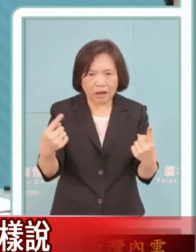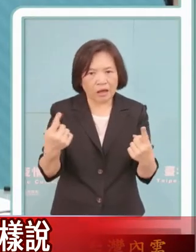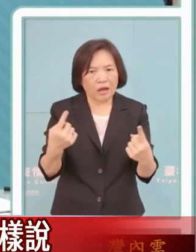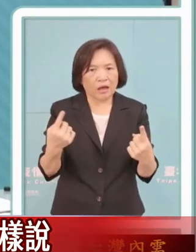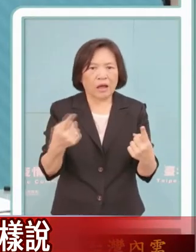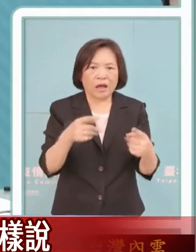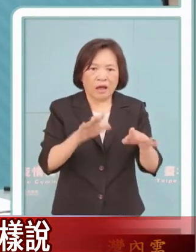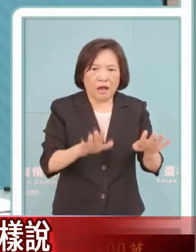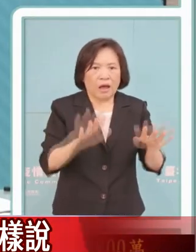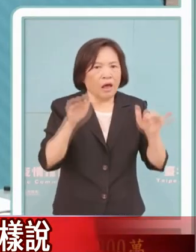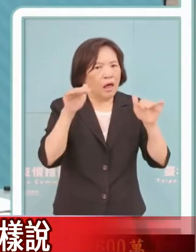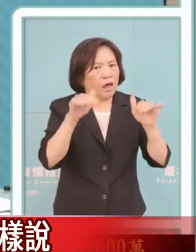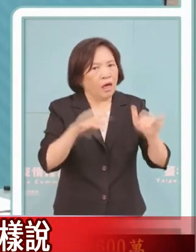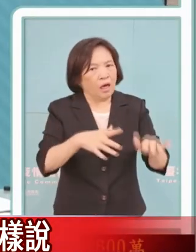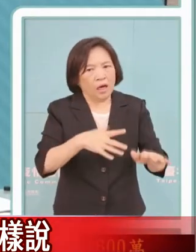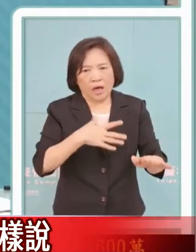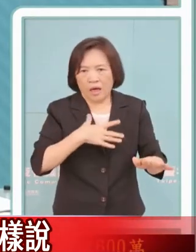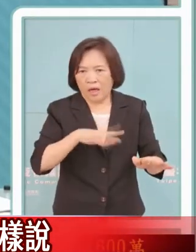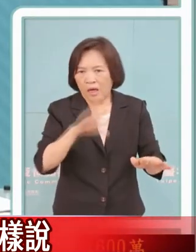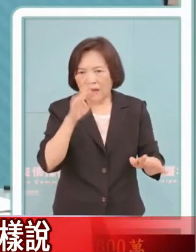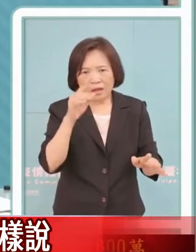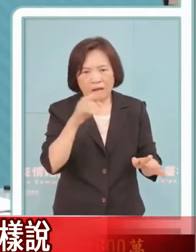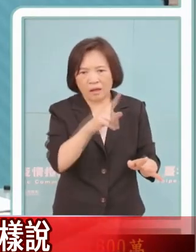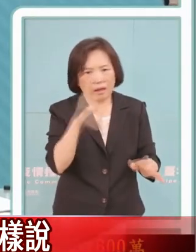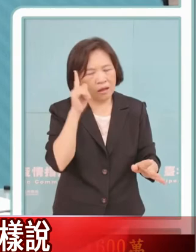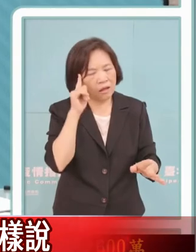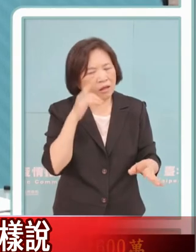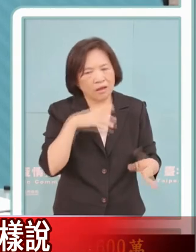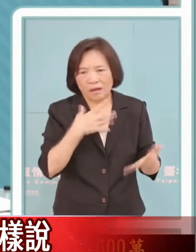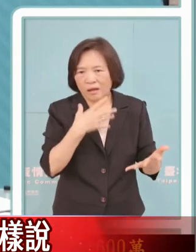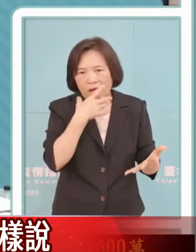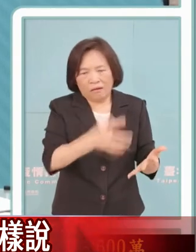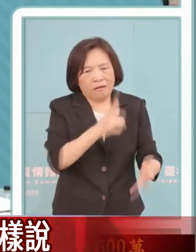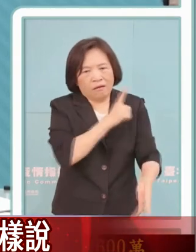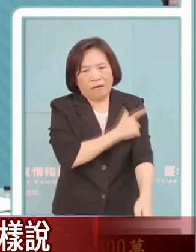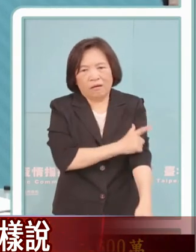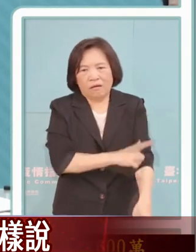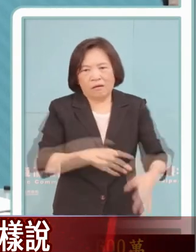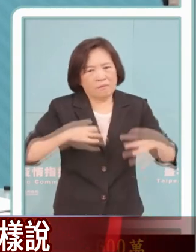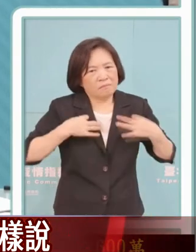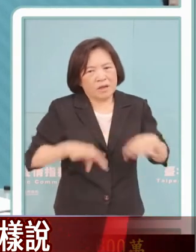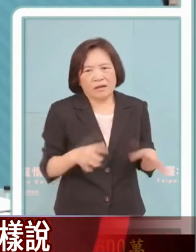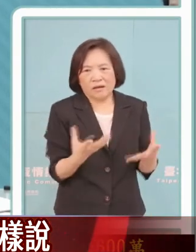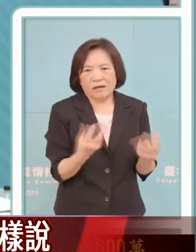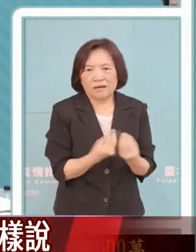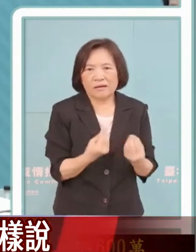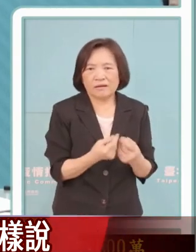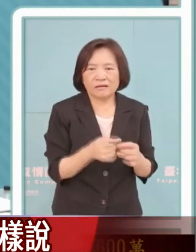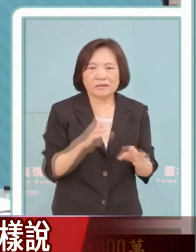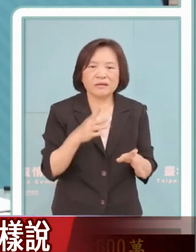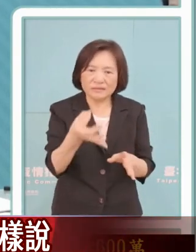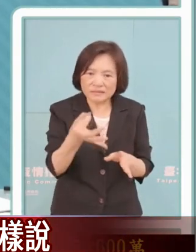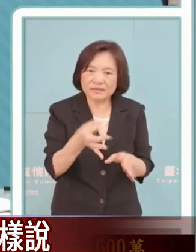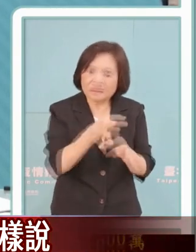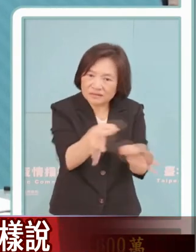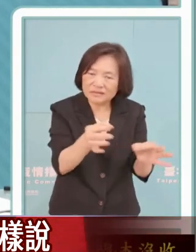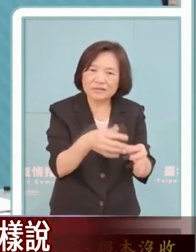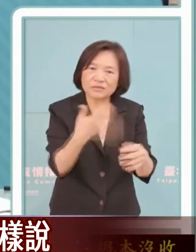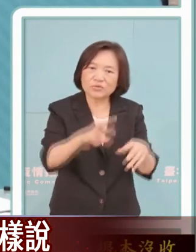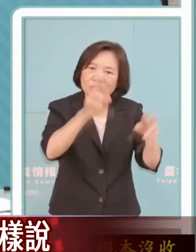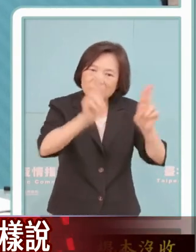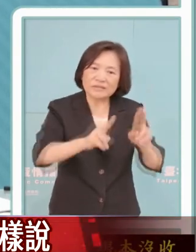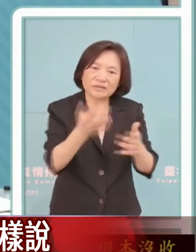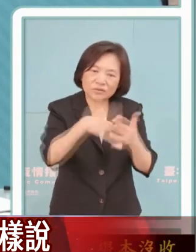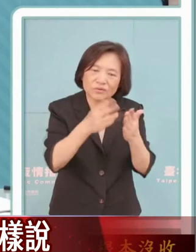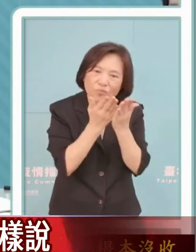所以这些人他根本要的是现金，他要纾困的，因为他根本没有收入啊，所以你就是钱给他。他要这个钱去缴水电费、缴学